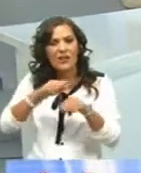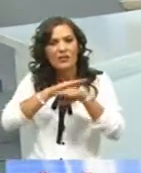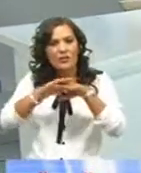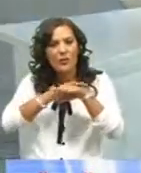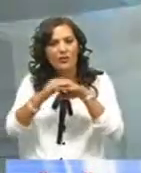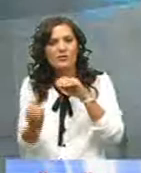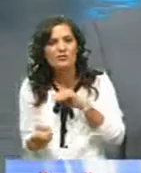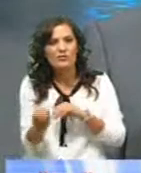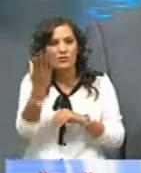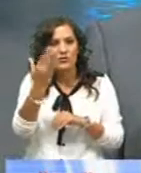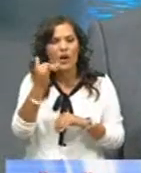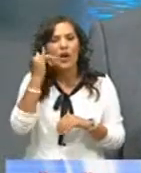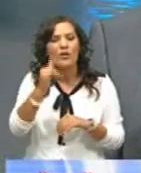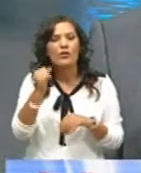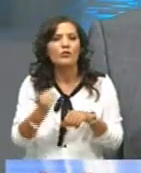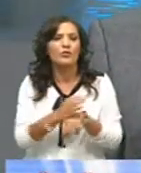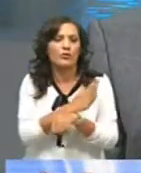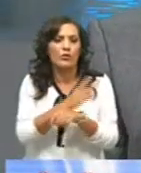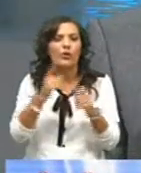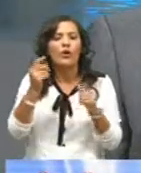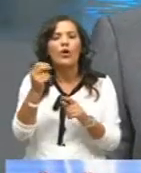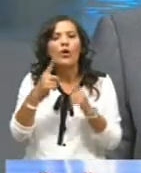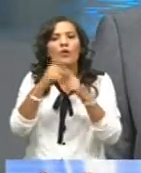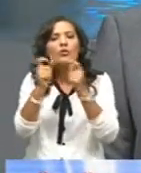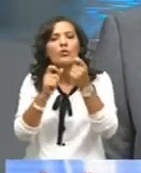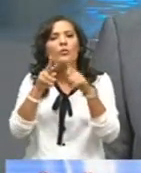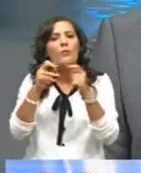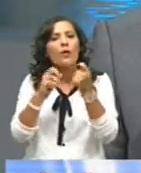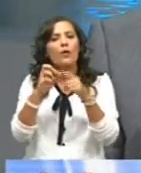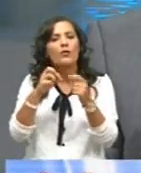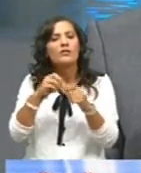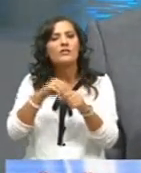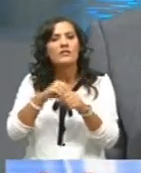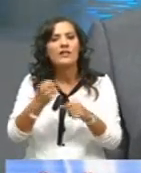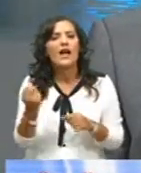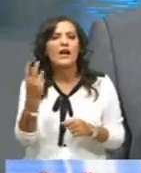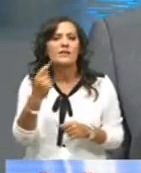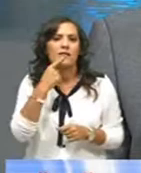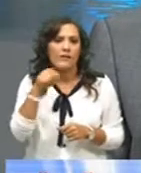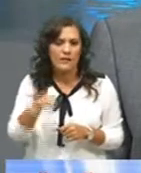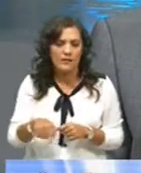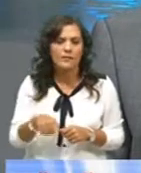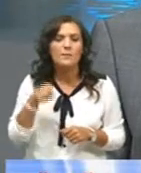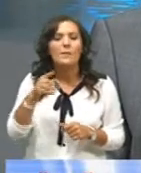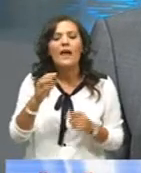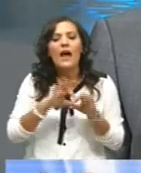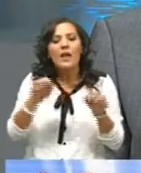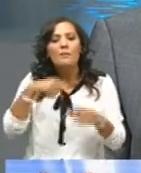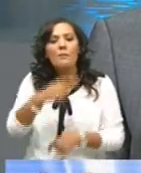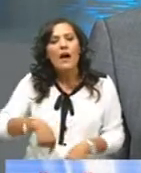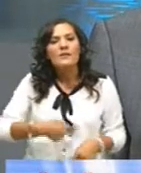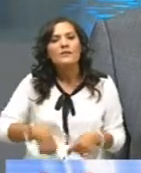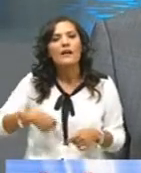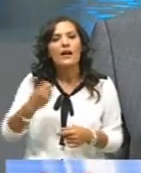dokusundan Türeyen kötü huylu tümörlere kalın bağırsak kanseri de kalın bağırsak kanserleri